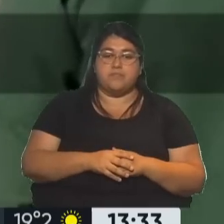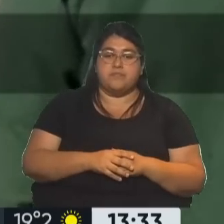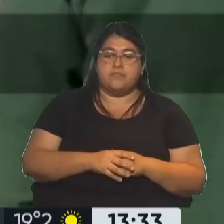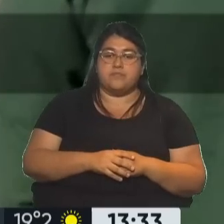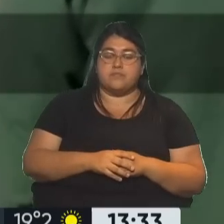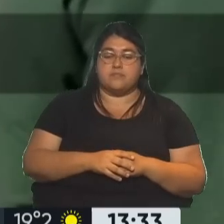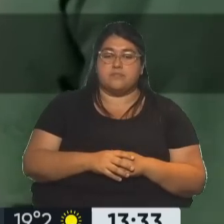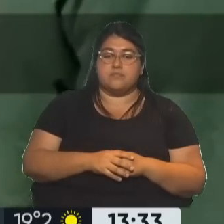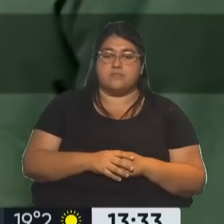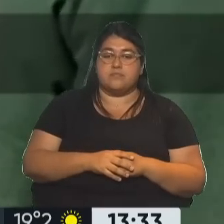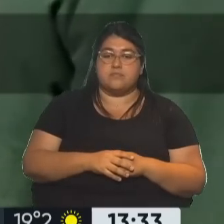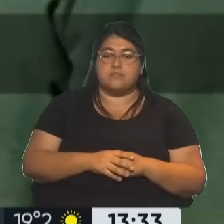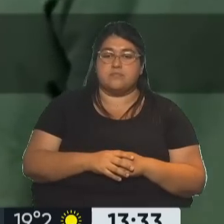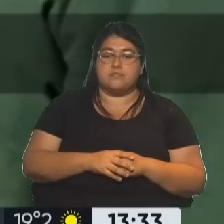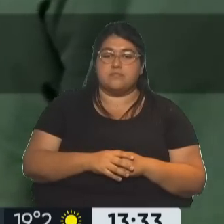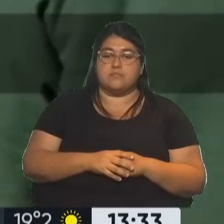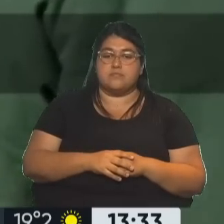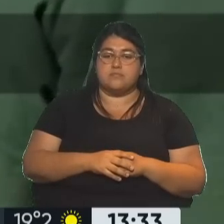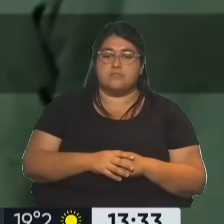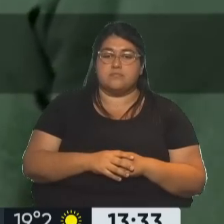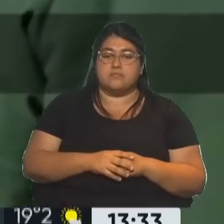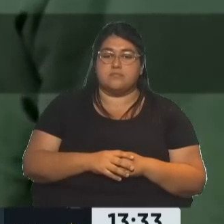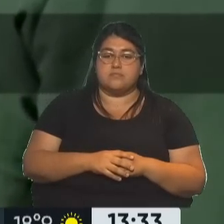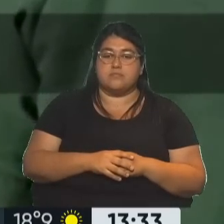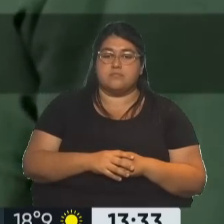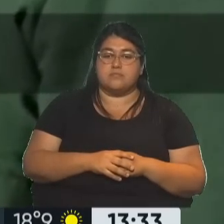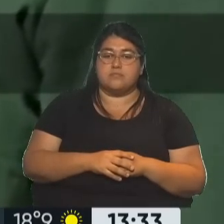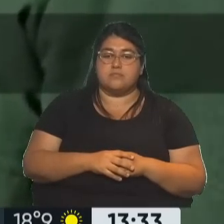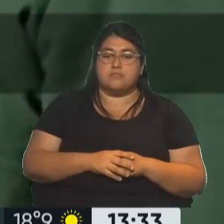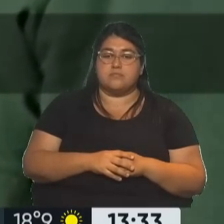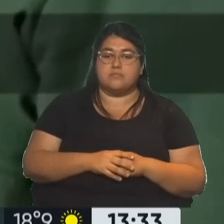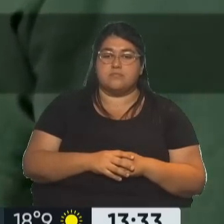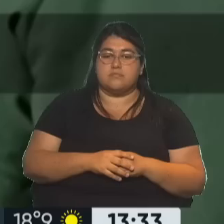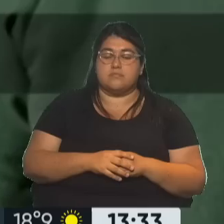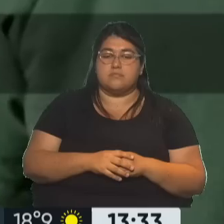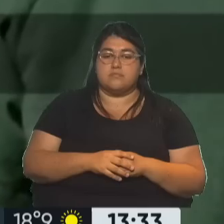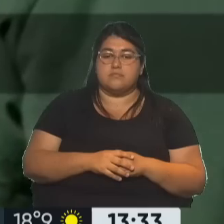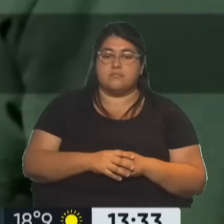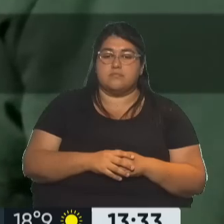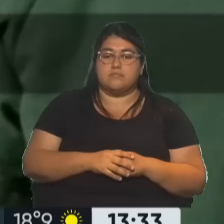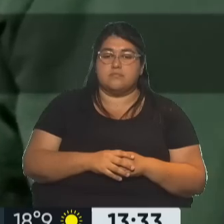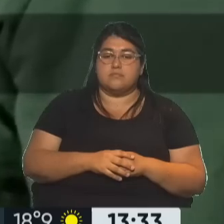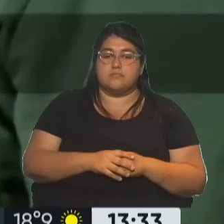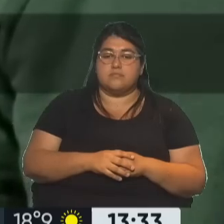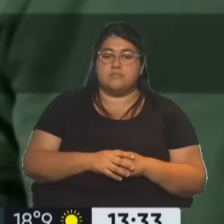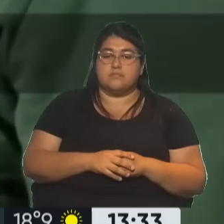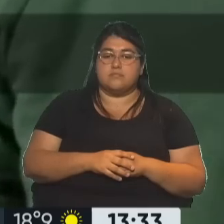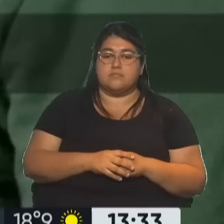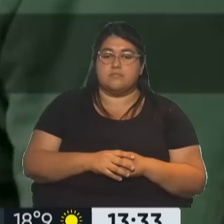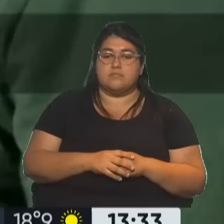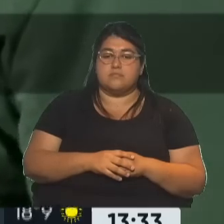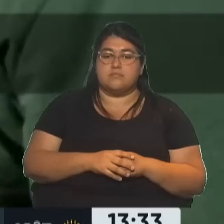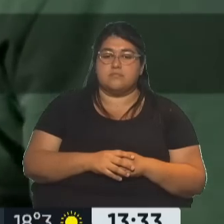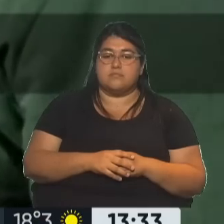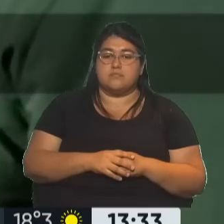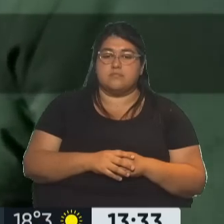Продвижение идет не так быстро, как хотелось бы. Почему продвижение быстро не идет? Я думаю, что до Нового года уже взяли бы Бахмут,